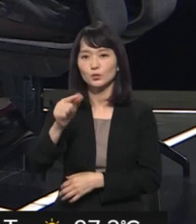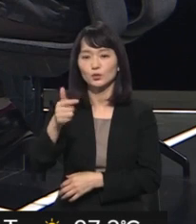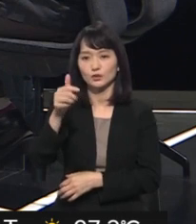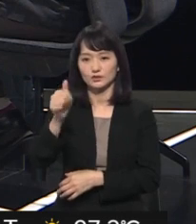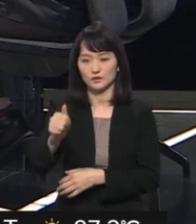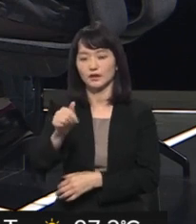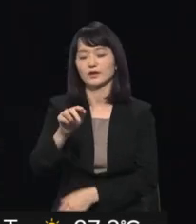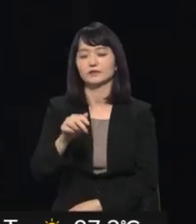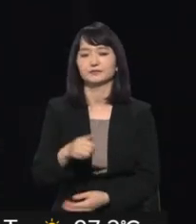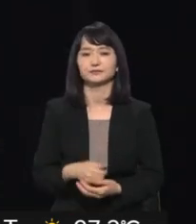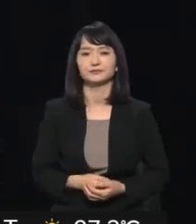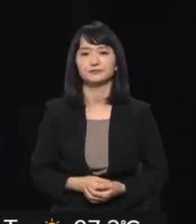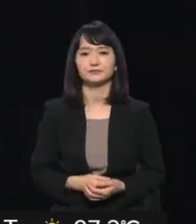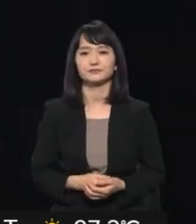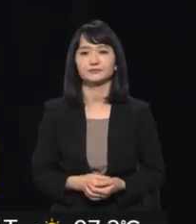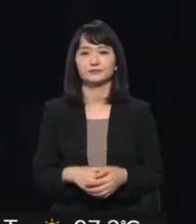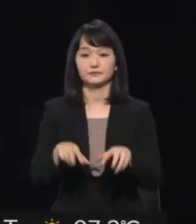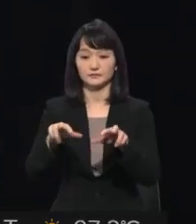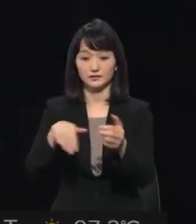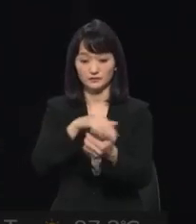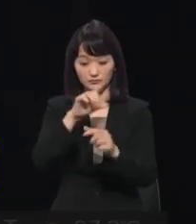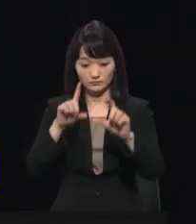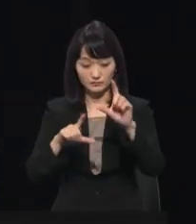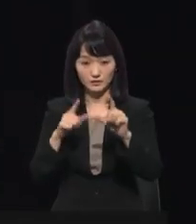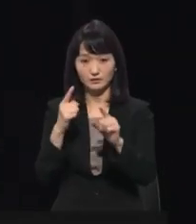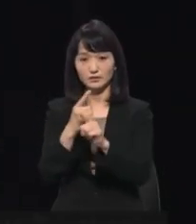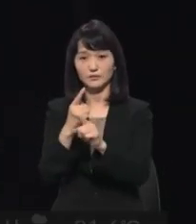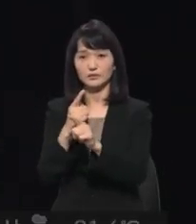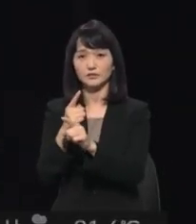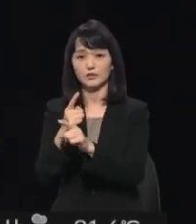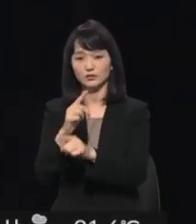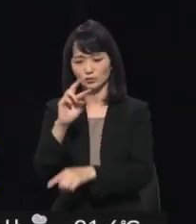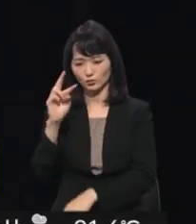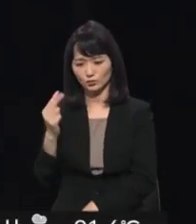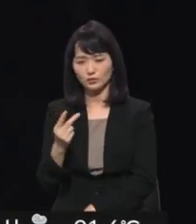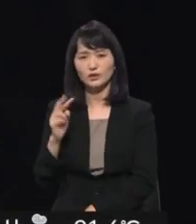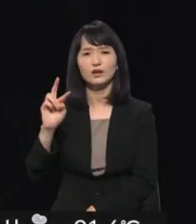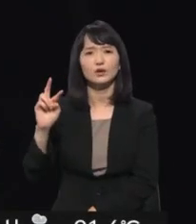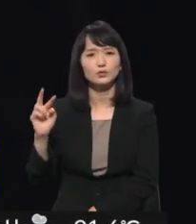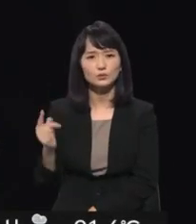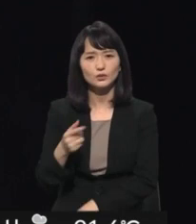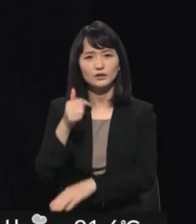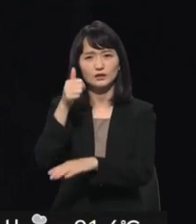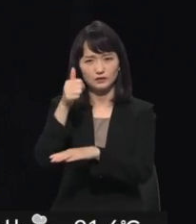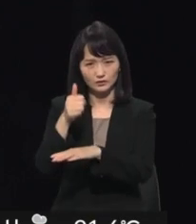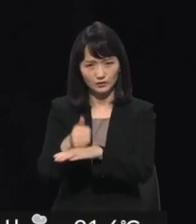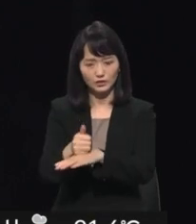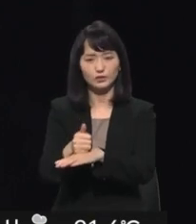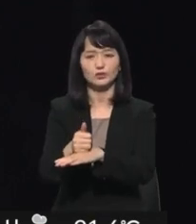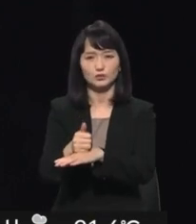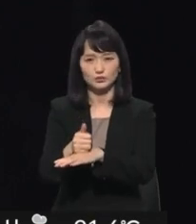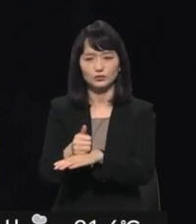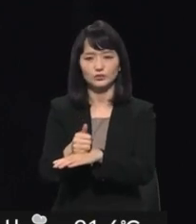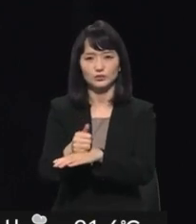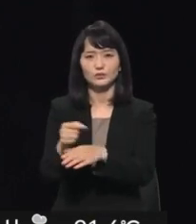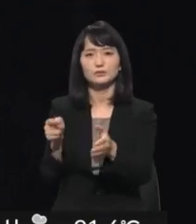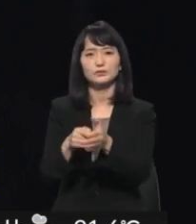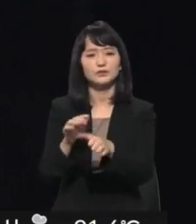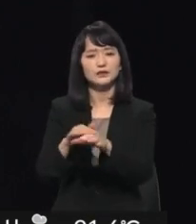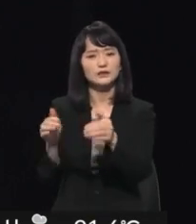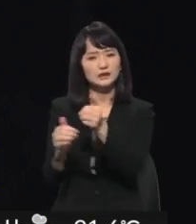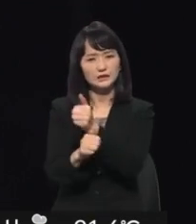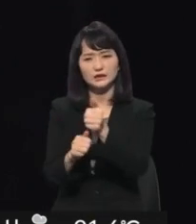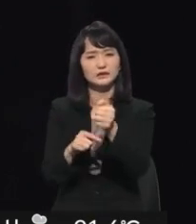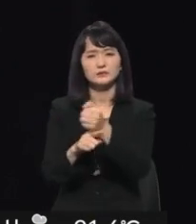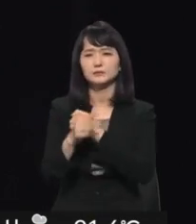있습니다 지금 뭐 상황이 돌고 2개 법 없이도 9 돌고 돌고 라는 박지원 전 원장의 평가 안되요 여러분들에게도 저 편을